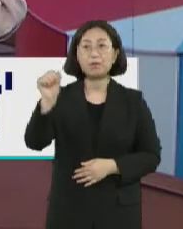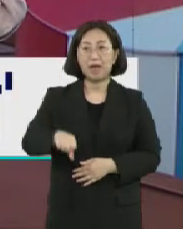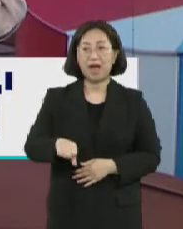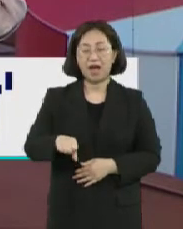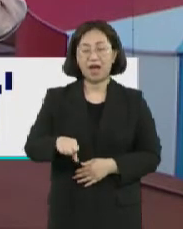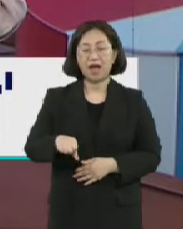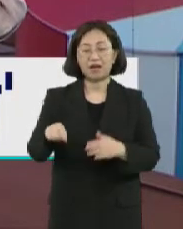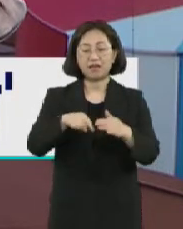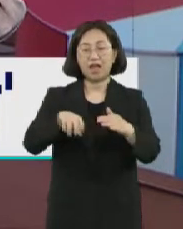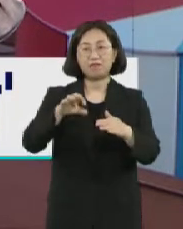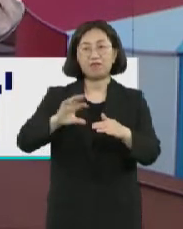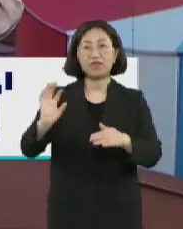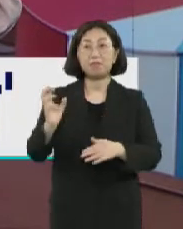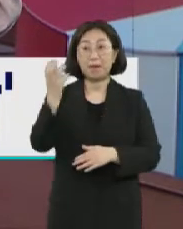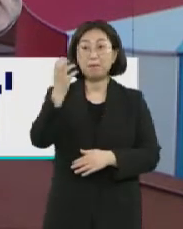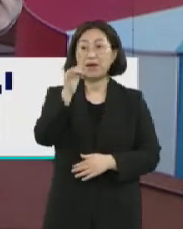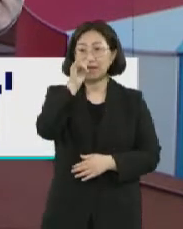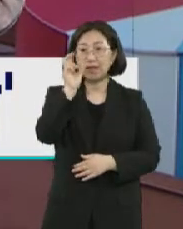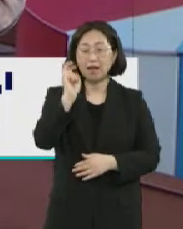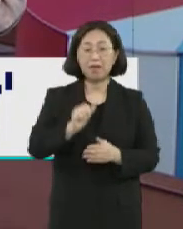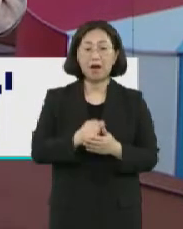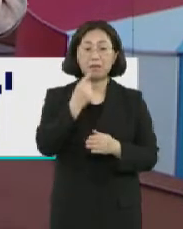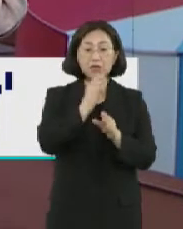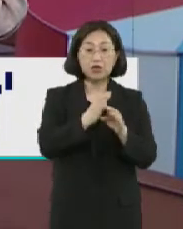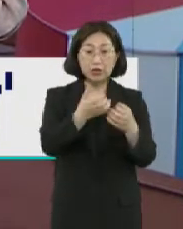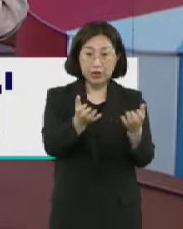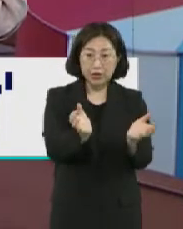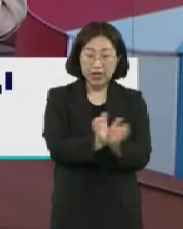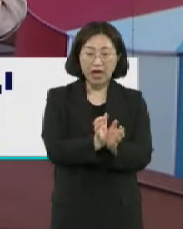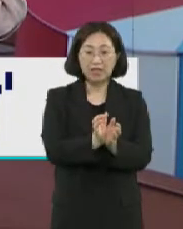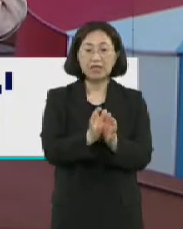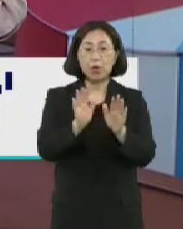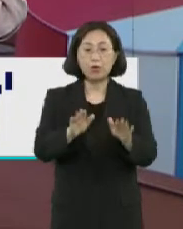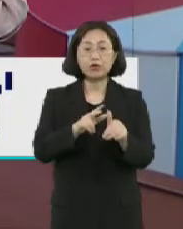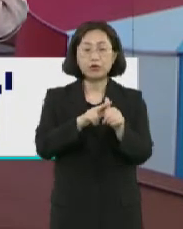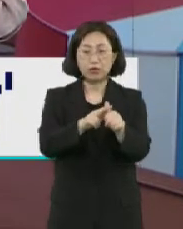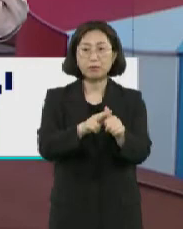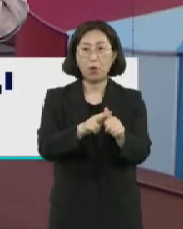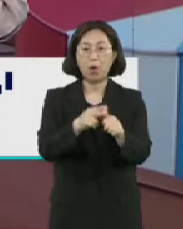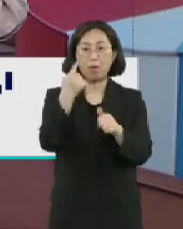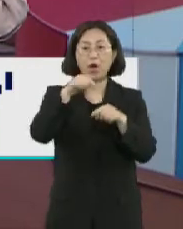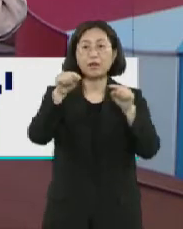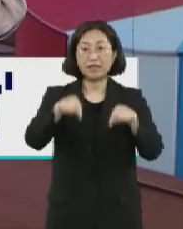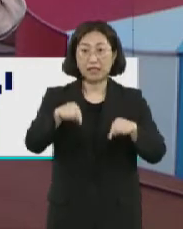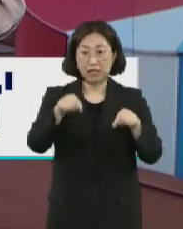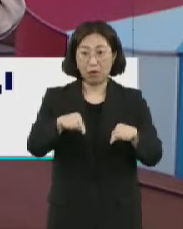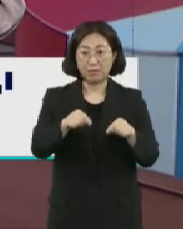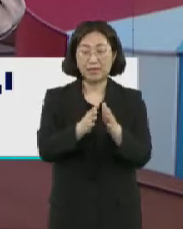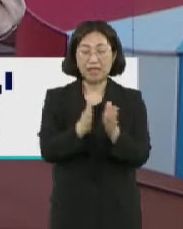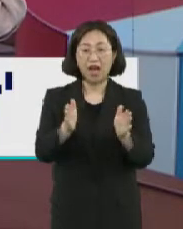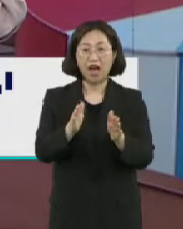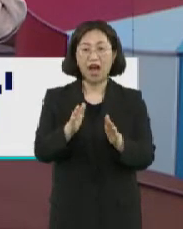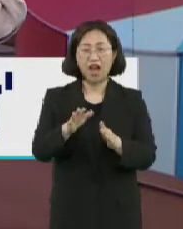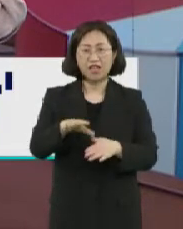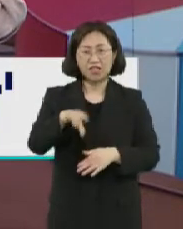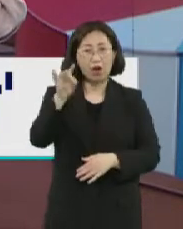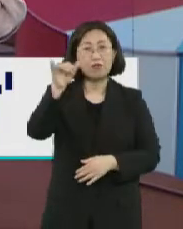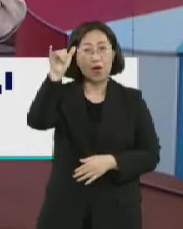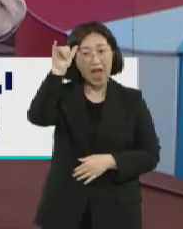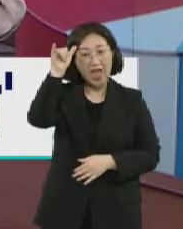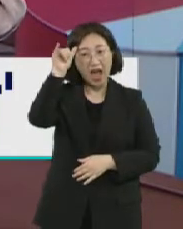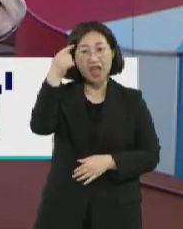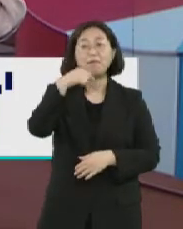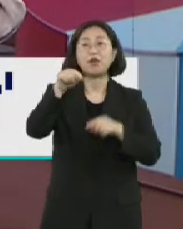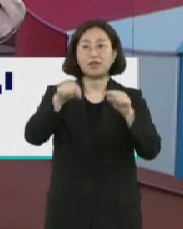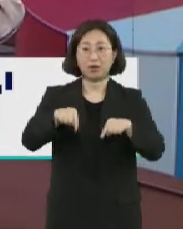내부 반발을 불렀는데요 민주당은 오늘 후보 면접을 시작했는데 ai 면접 을 도입했습니다 서울방송 센터